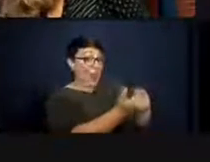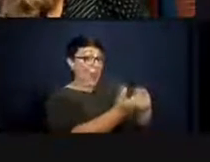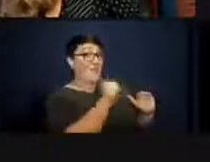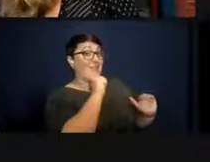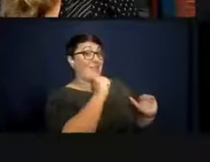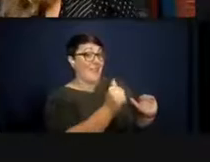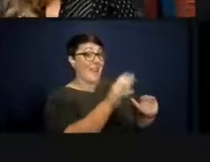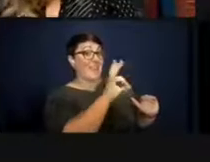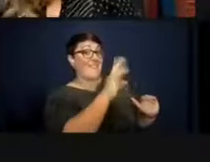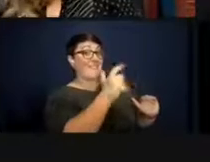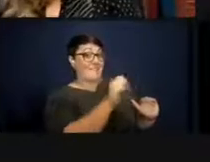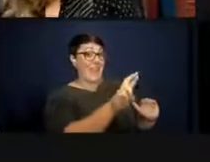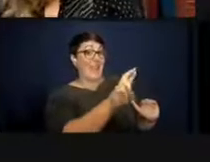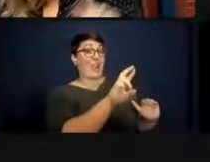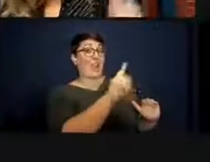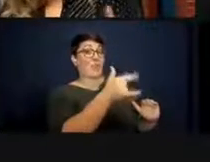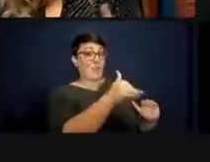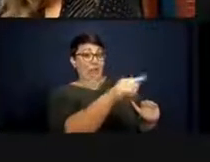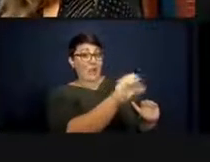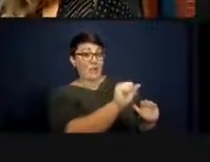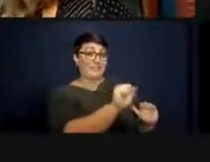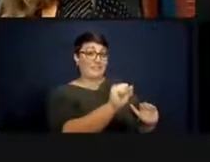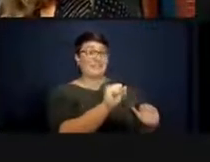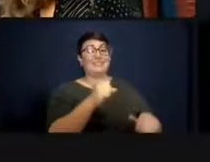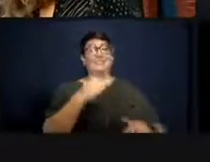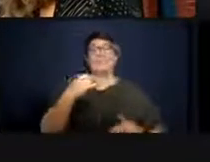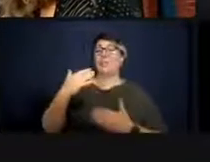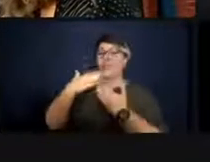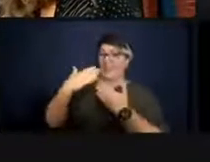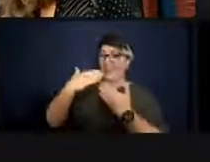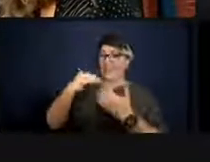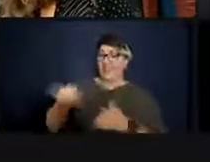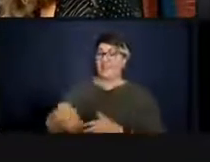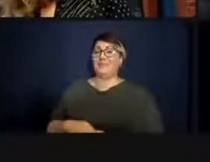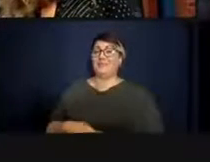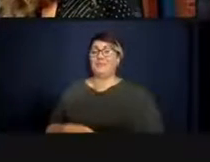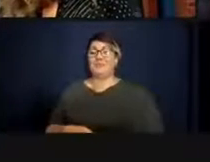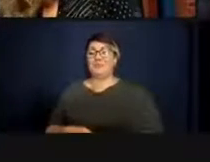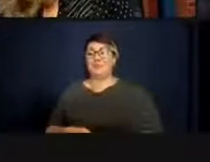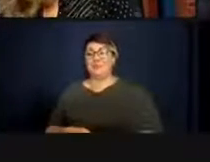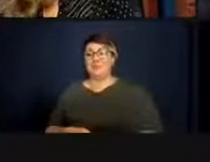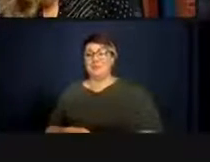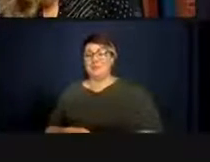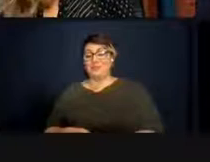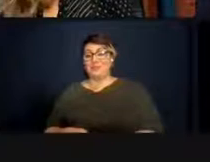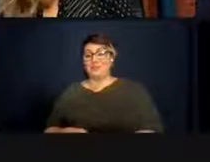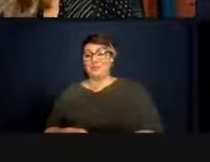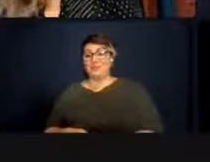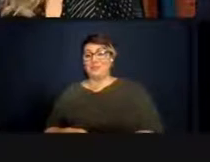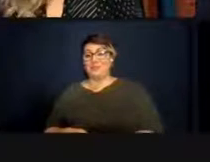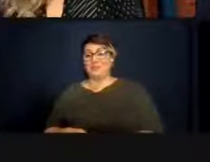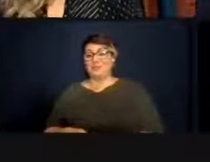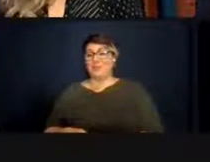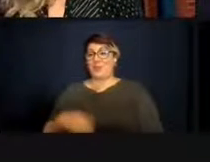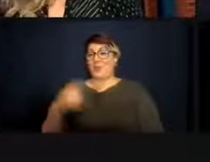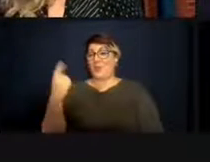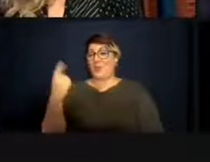المؤتمرات في وسط المدينة؟ نعم، شكرا لك على توضيح هذا الموضوع.